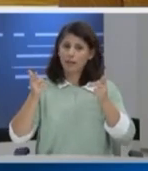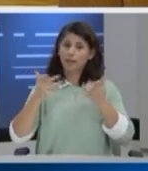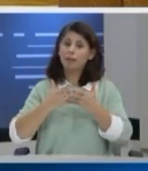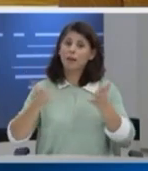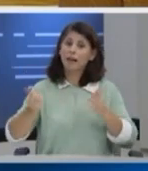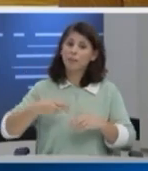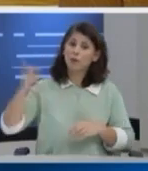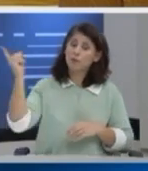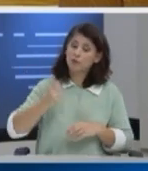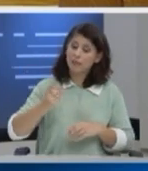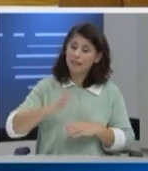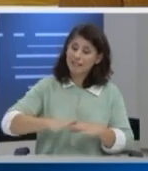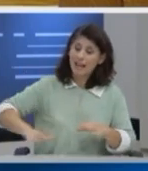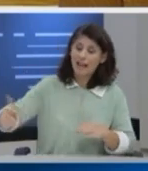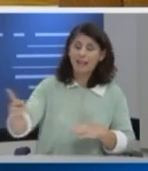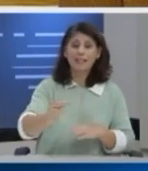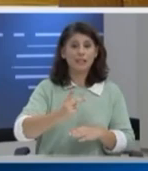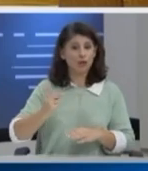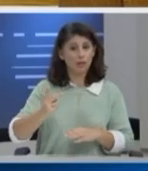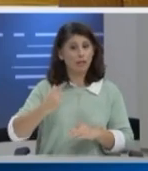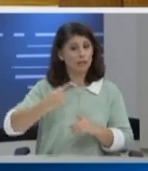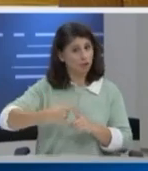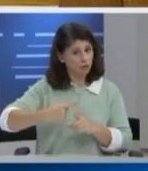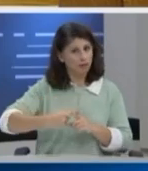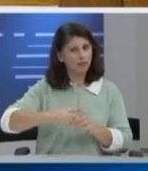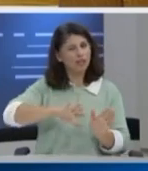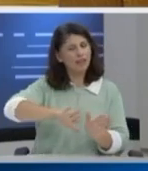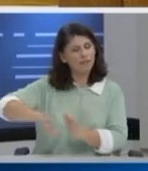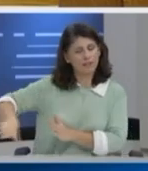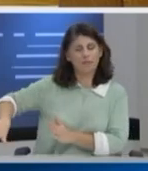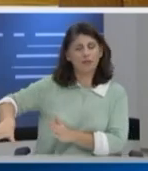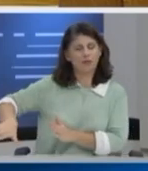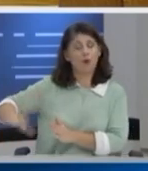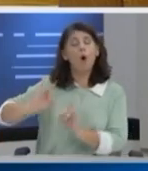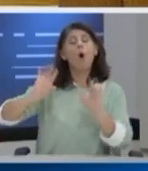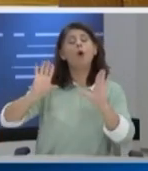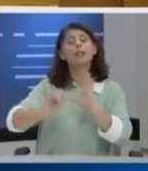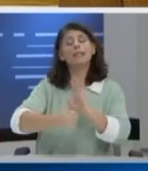και η μεγάλη πλειοψηφία της ελληνικής κοινωνίας και του ελληνικού λαού τις έχει αφήσει πίσω ανεπιστρεπτή.